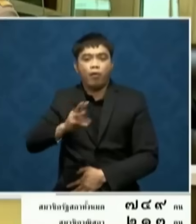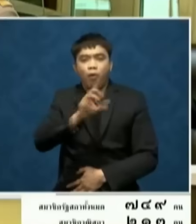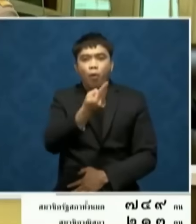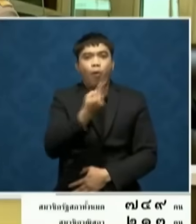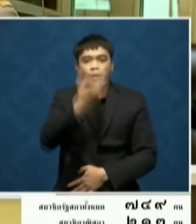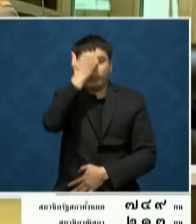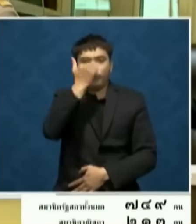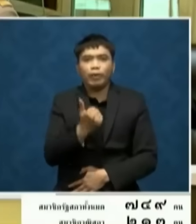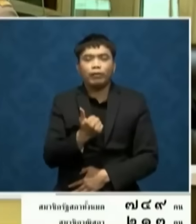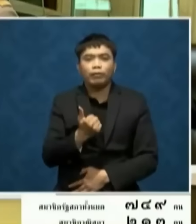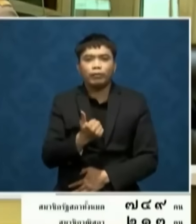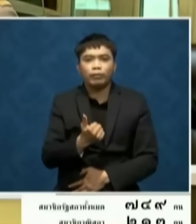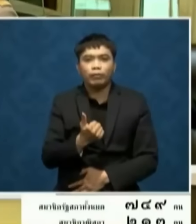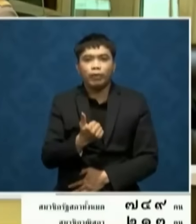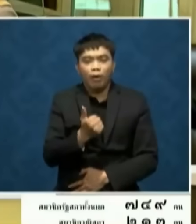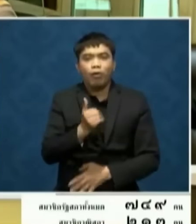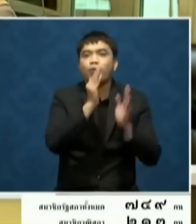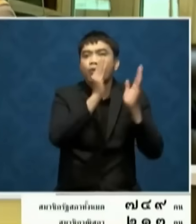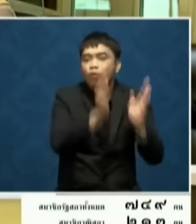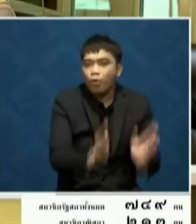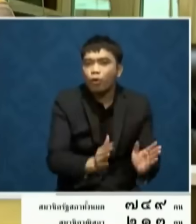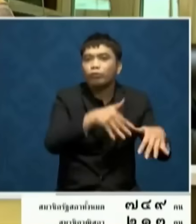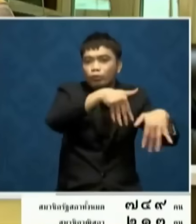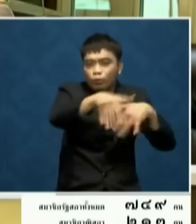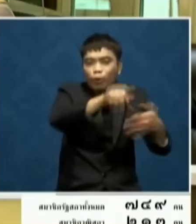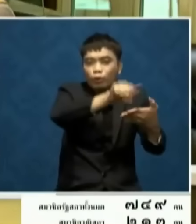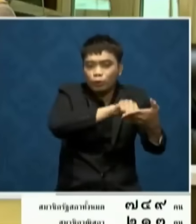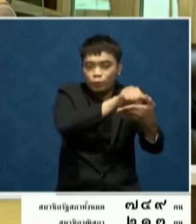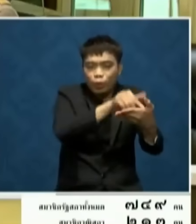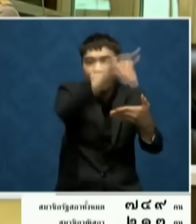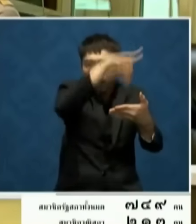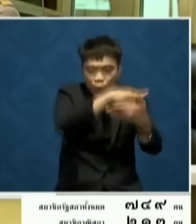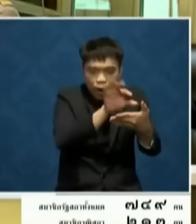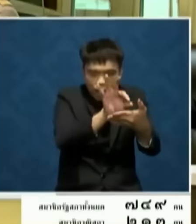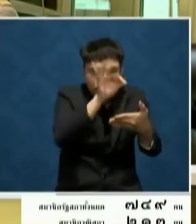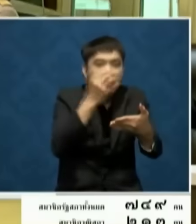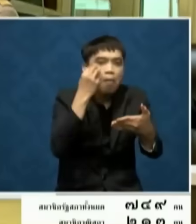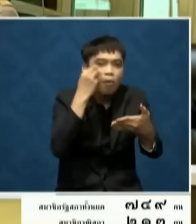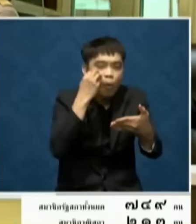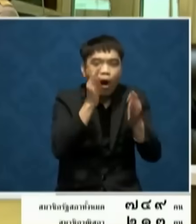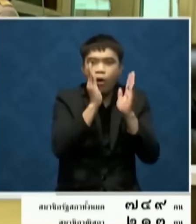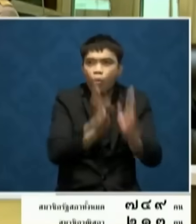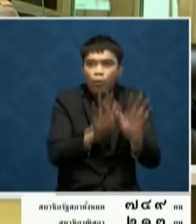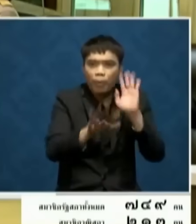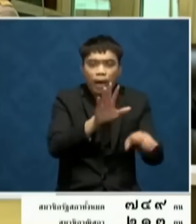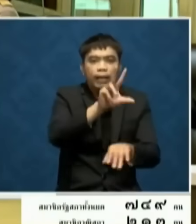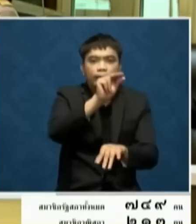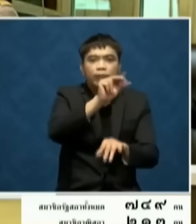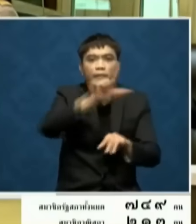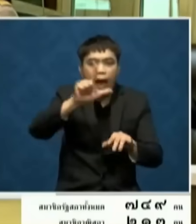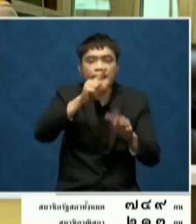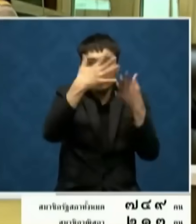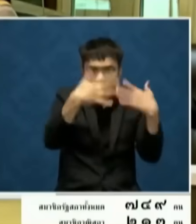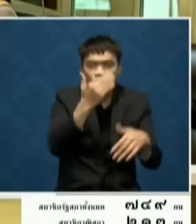ไม่ปกป้องเชิดชูสถาบันสิ่งที่ปรากฏในช่วง4ปีที่ผ่านมา แม้จะถูกด่าเราก็ไม่สนใจ